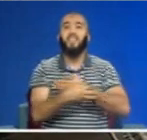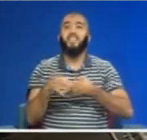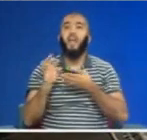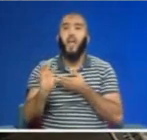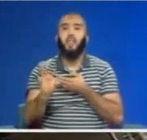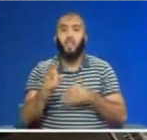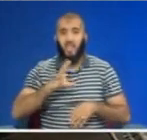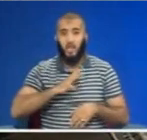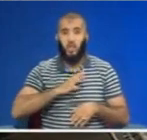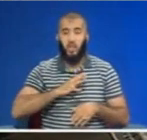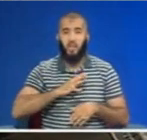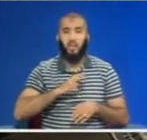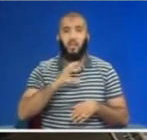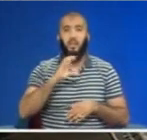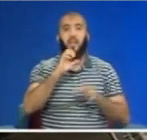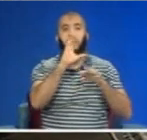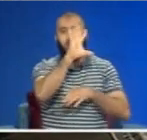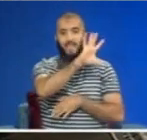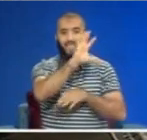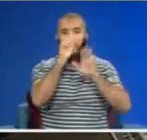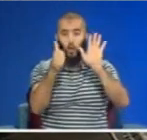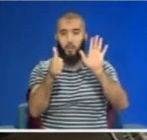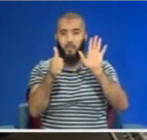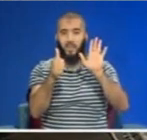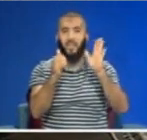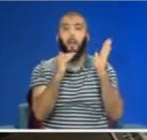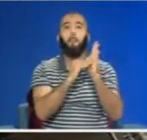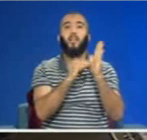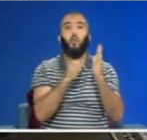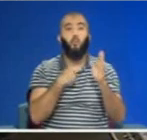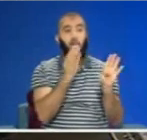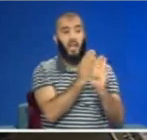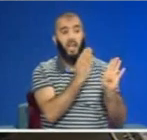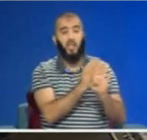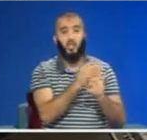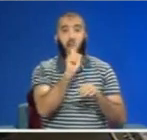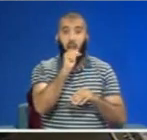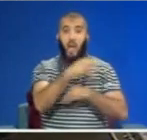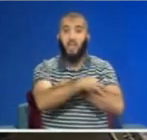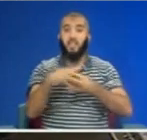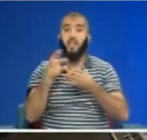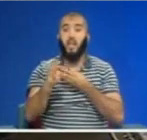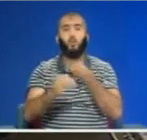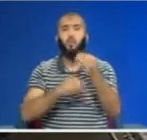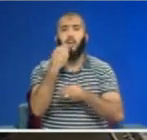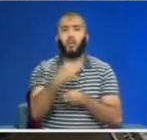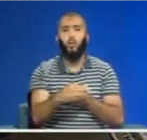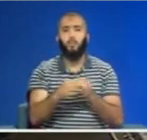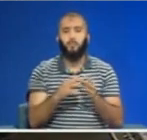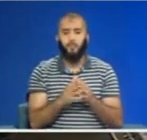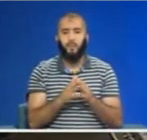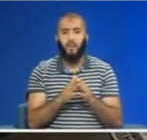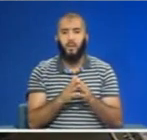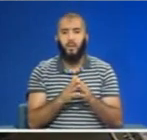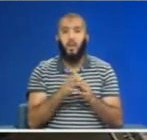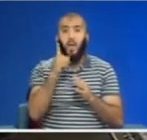لا؟ 56 والدعاء الأولاد للزواج والقراية والهداية الله يحفظك. 56